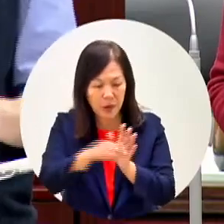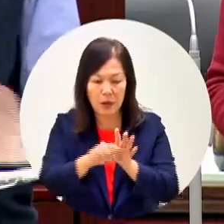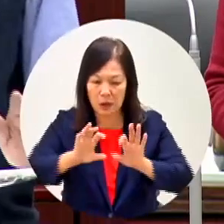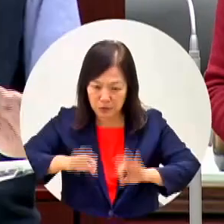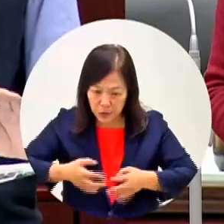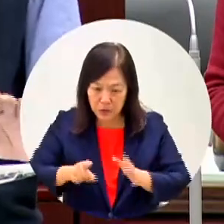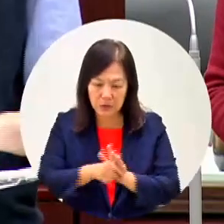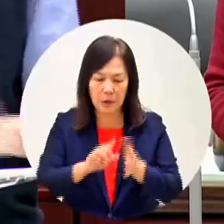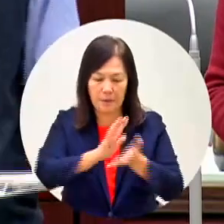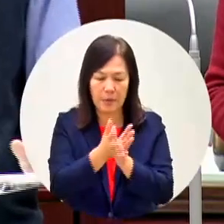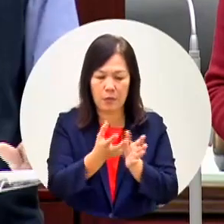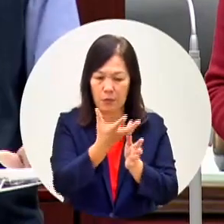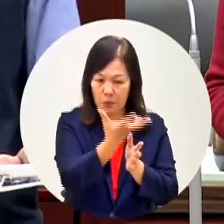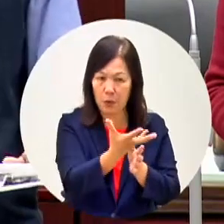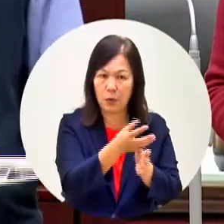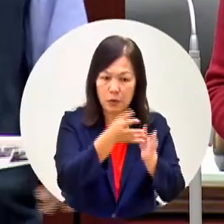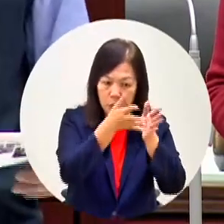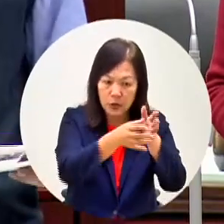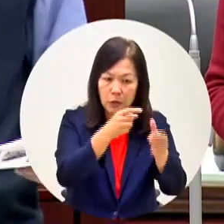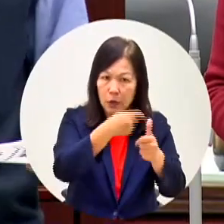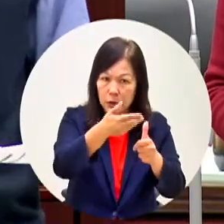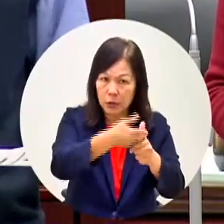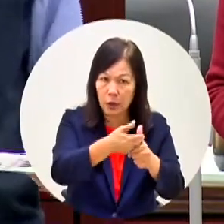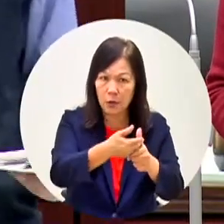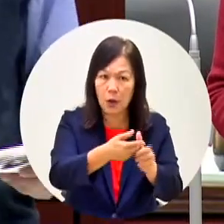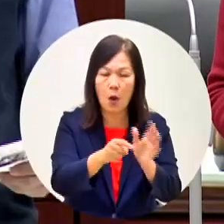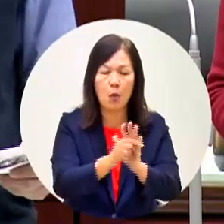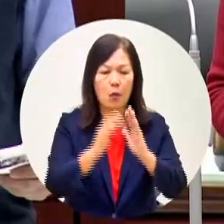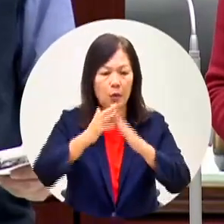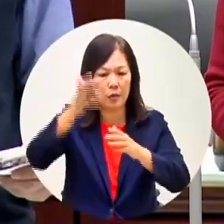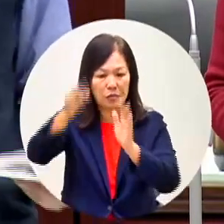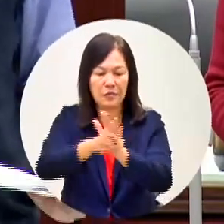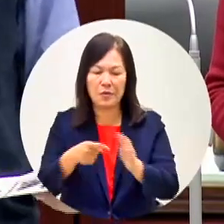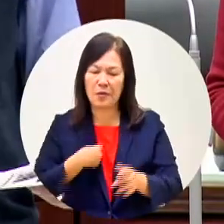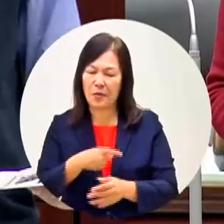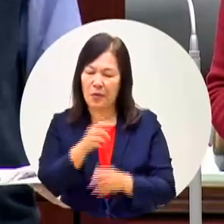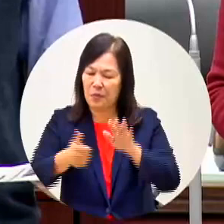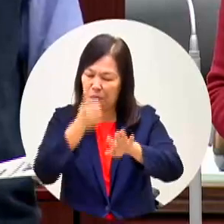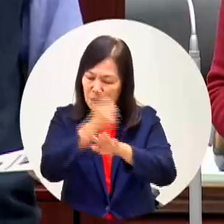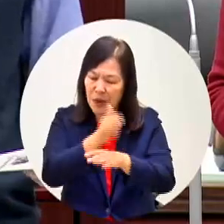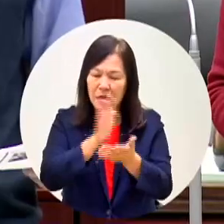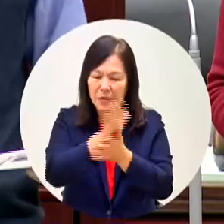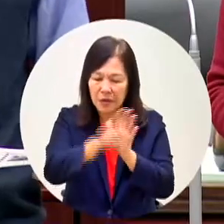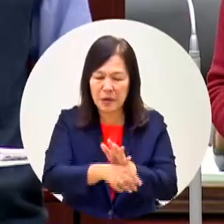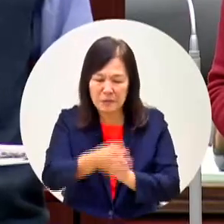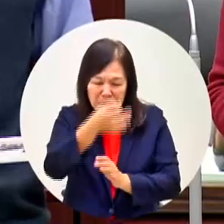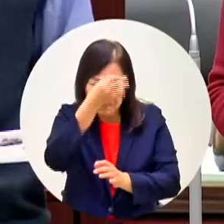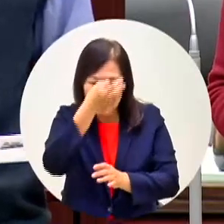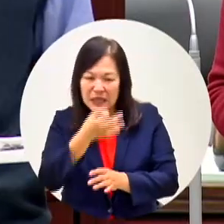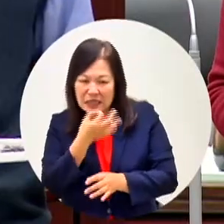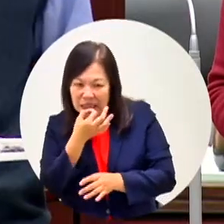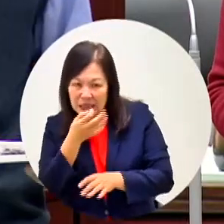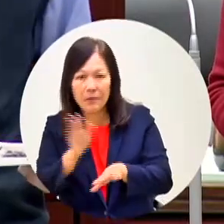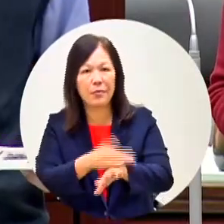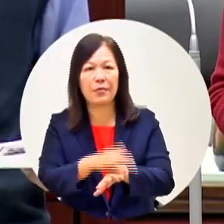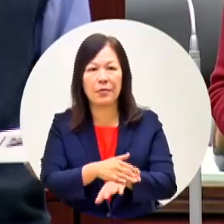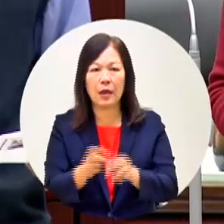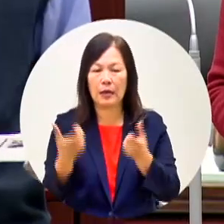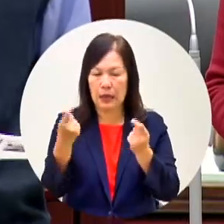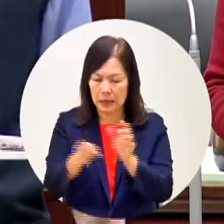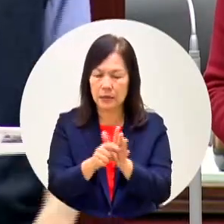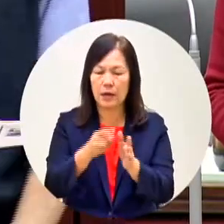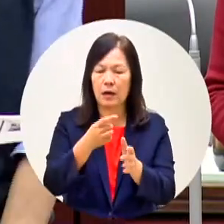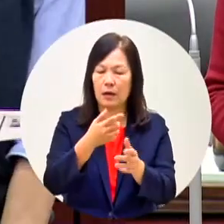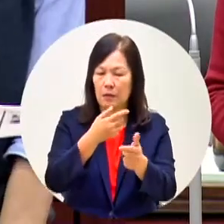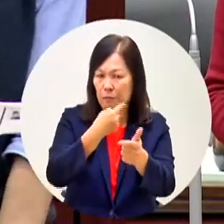面我韩国瑜当市长不会吝啬，我们没有更好的下一代也是一样没有前途，所以这一点我跟陈美雅议员完全一样，